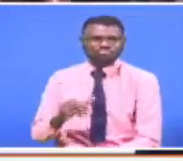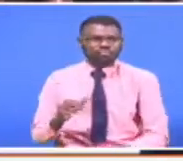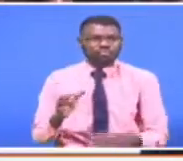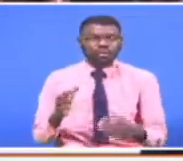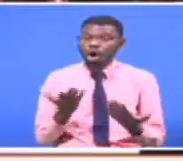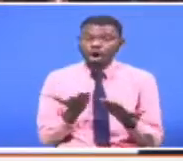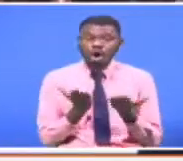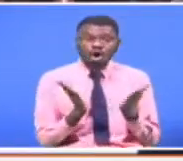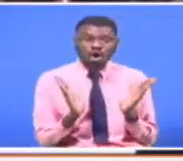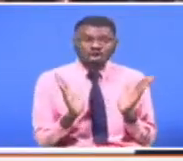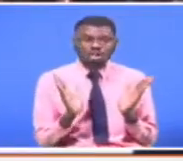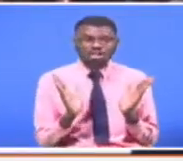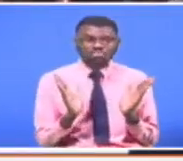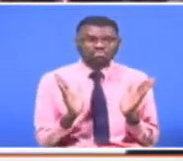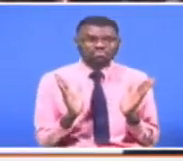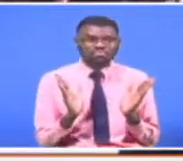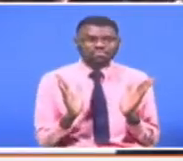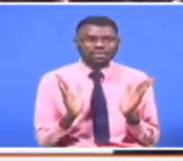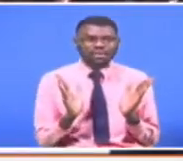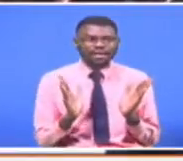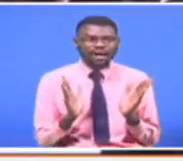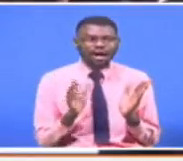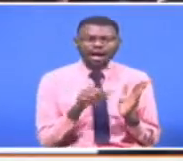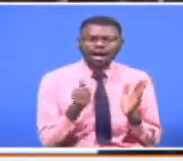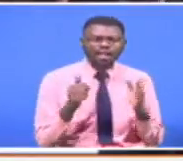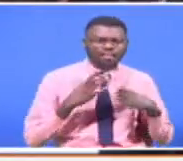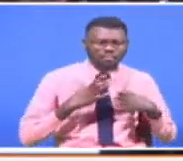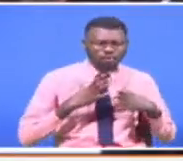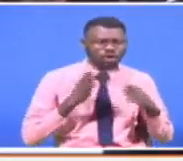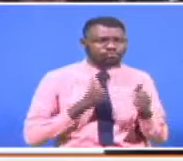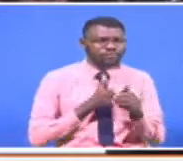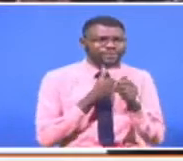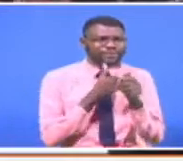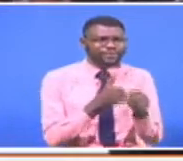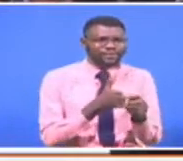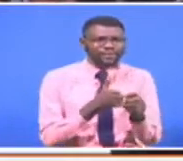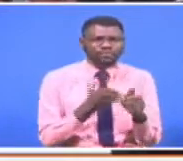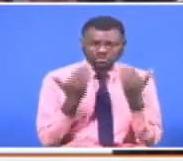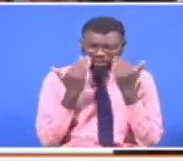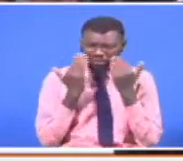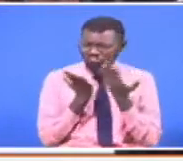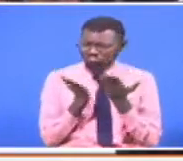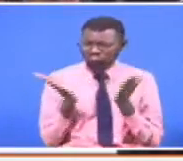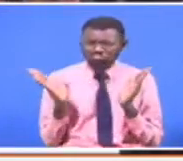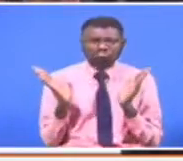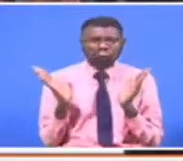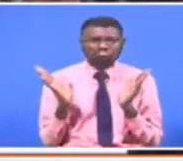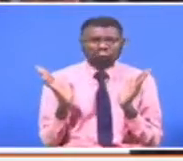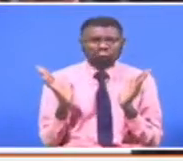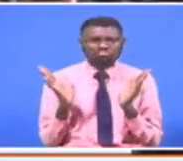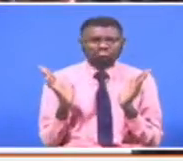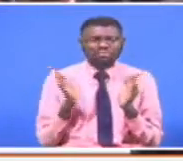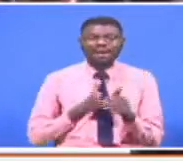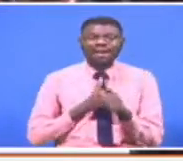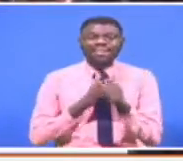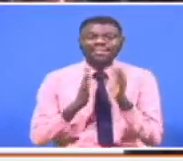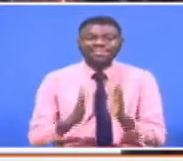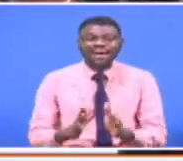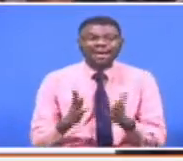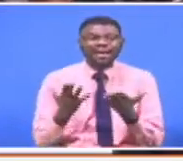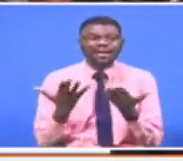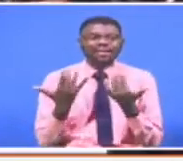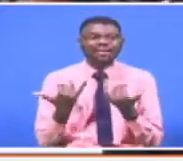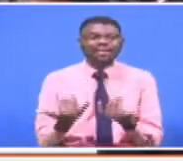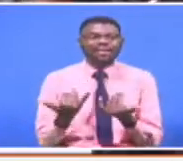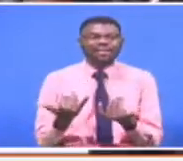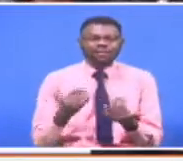wote, na ni vizuri kusema ya kwamba wale ambao wako uongozini, sisi ambao unatuona hapa, it is the first generation of readers ambao